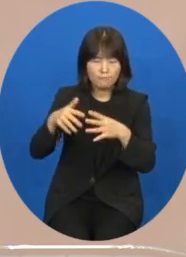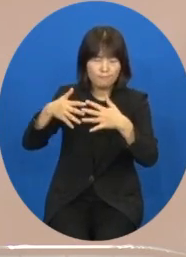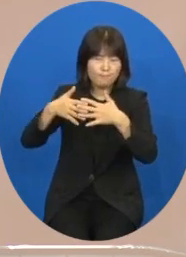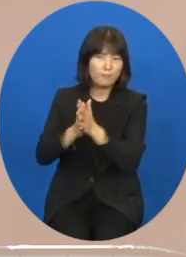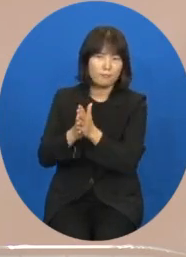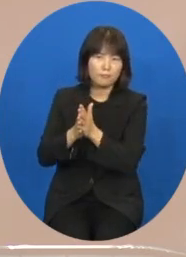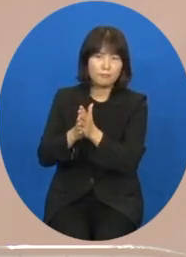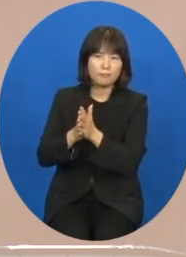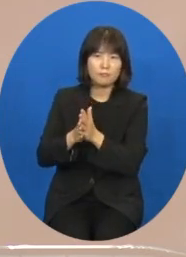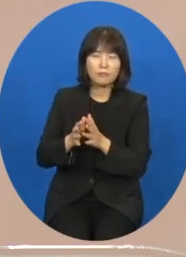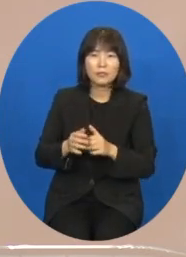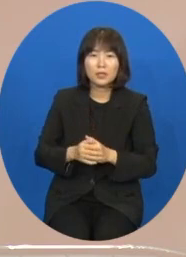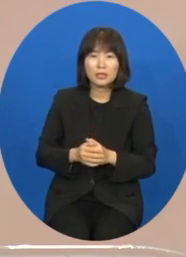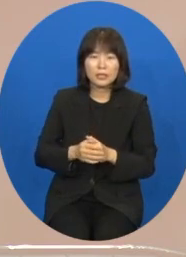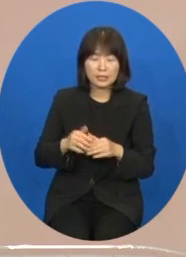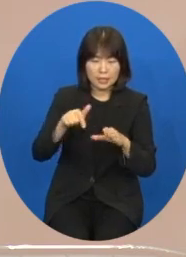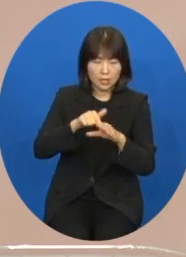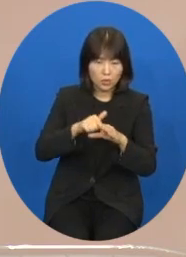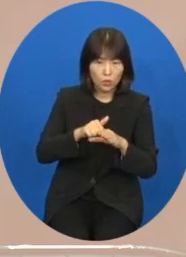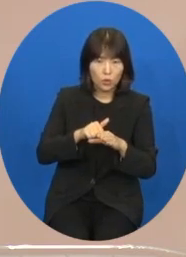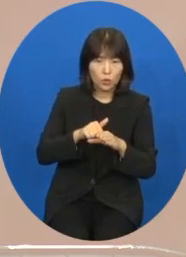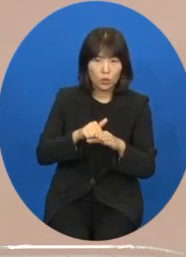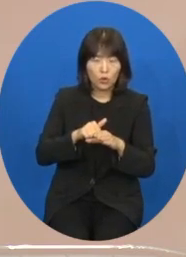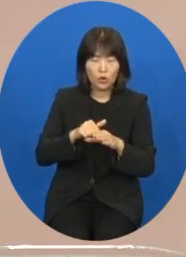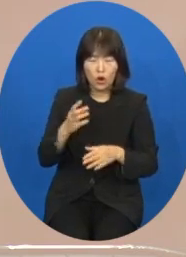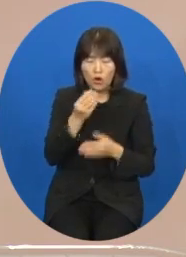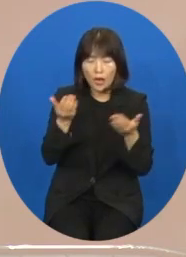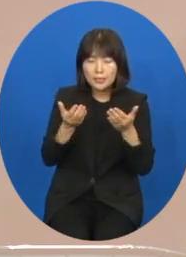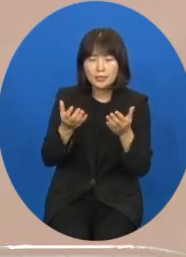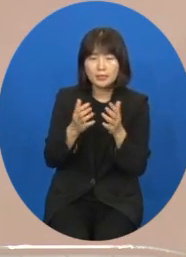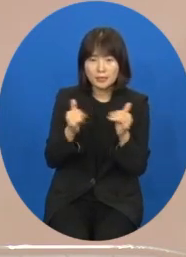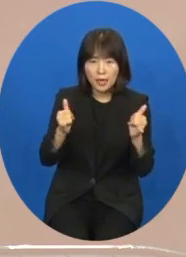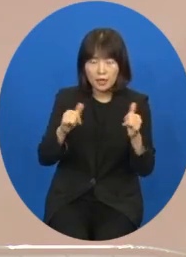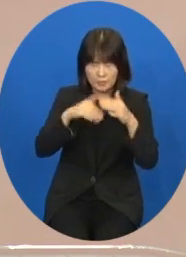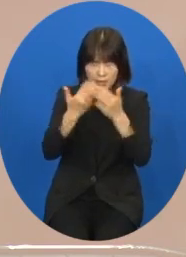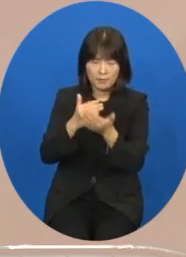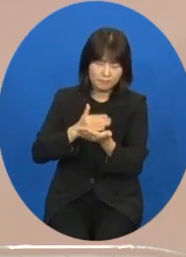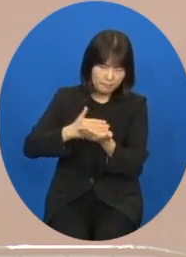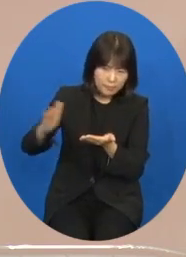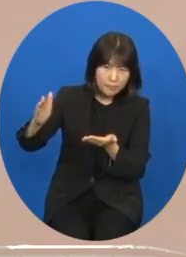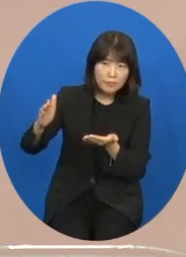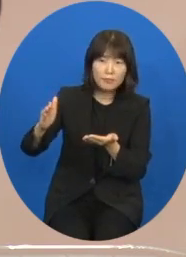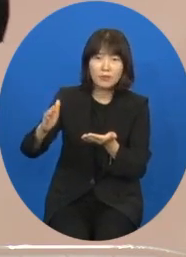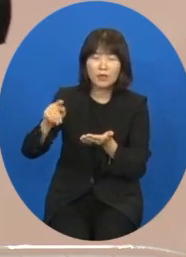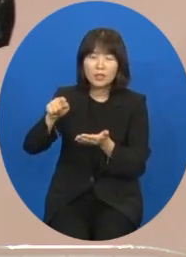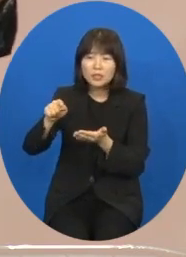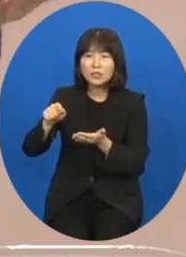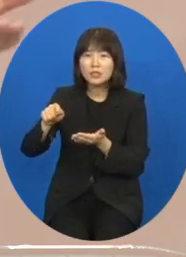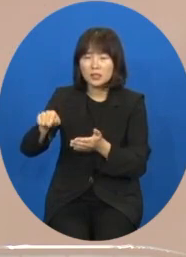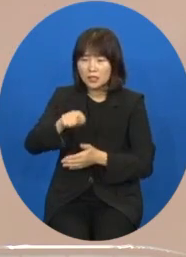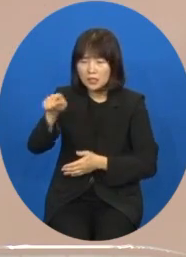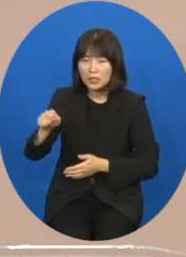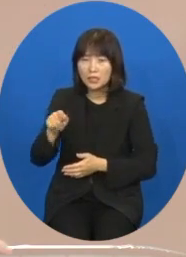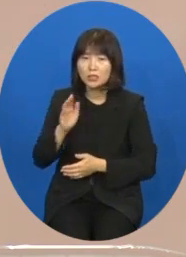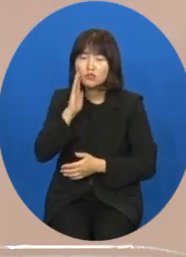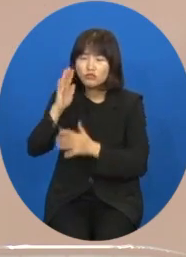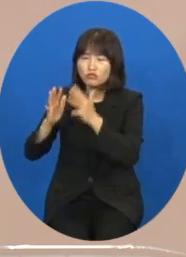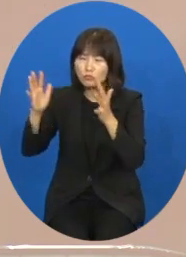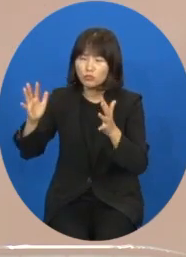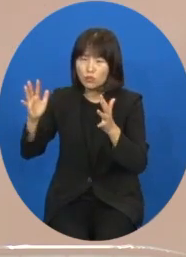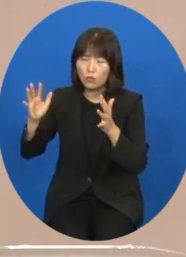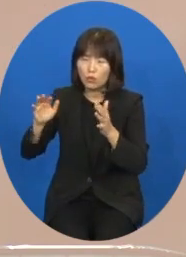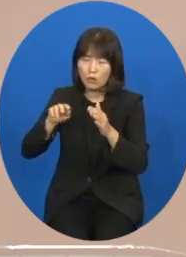폐지시켰습니다. 개신교 성직자, 목사님들을 다 추방을 해서 그들이 숲속 깊은 곳으로 피신을